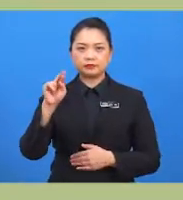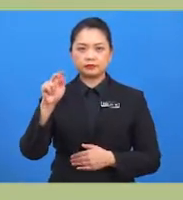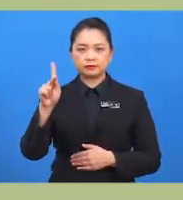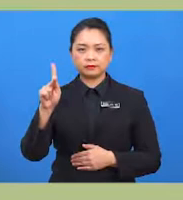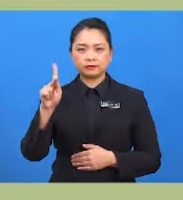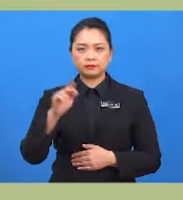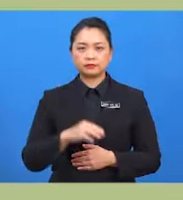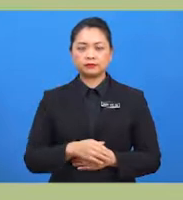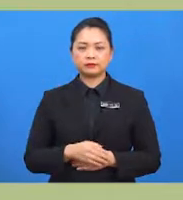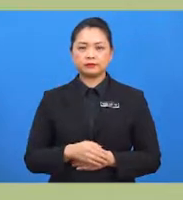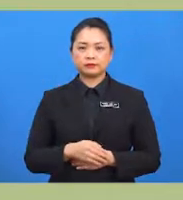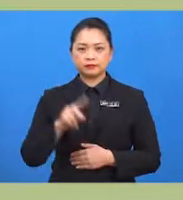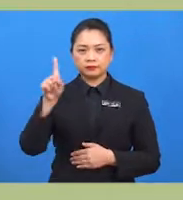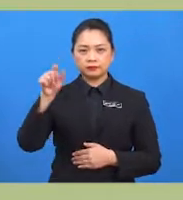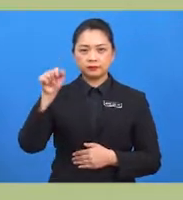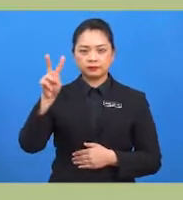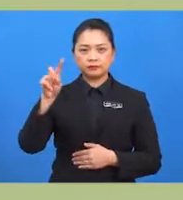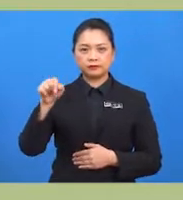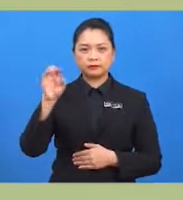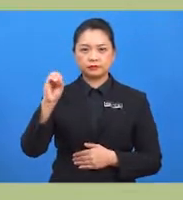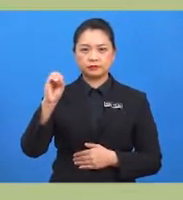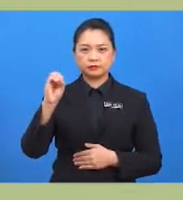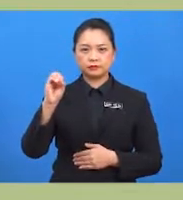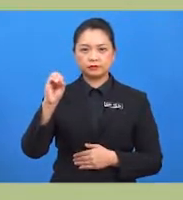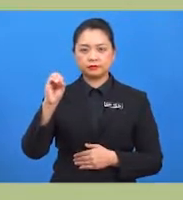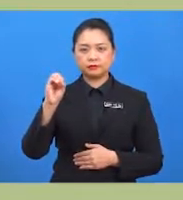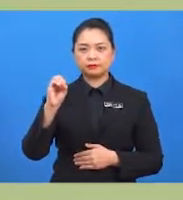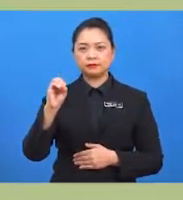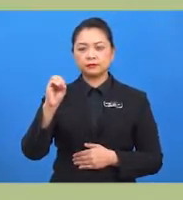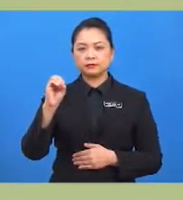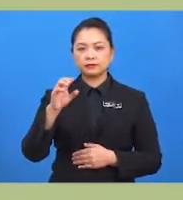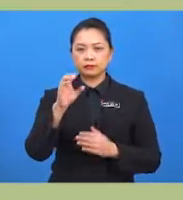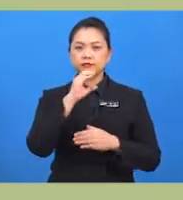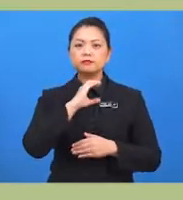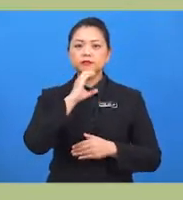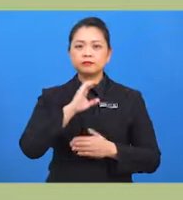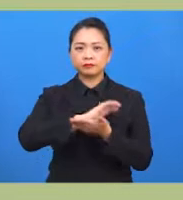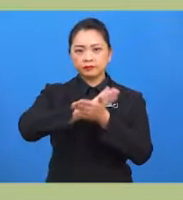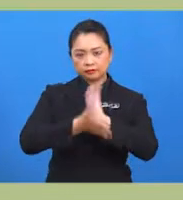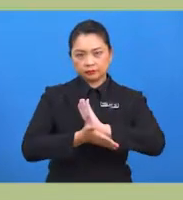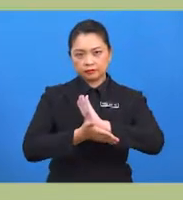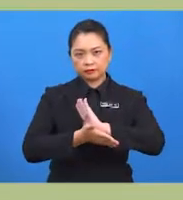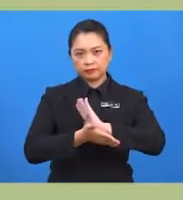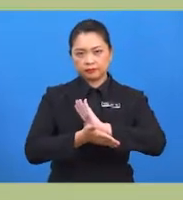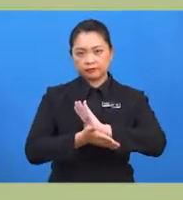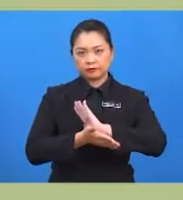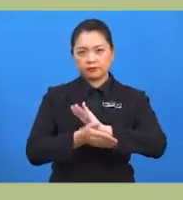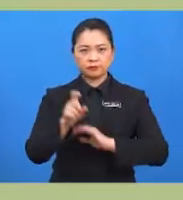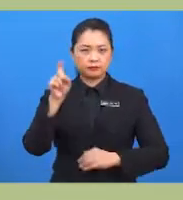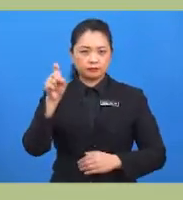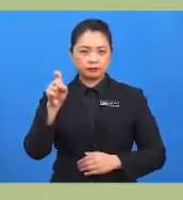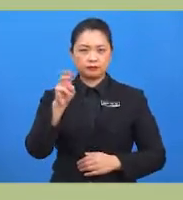Hai 2000 verde Simi terpadu dicairkan menjadi